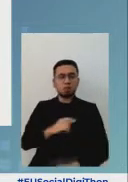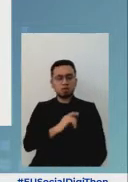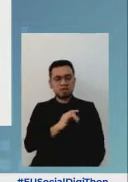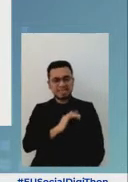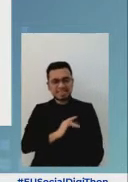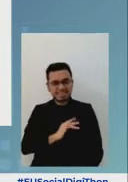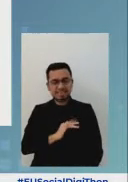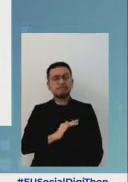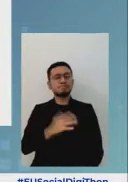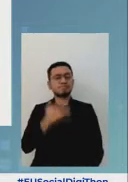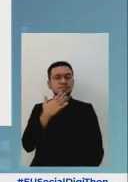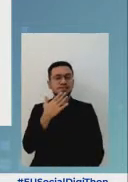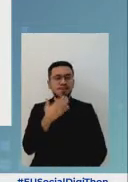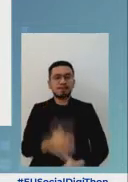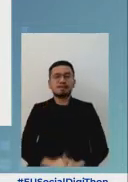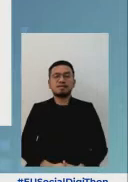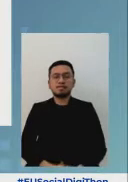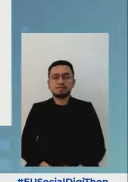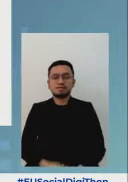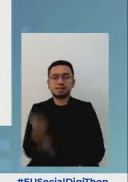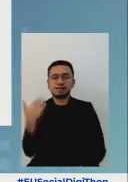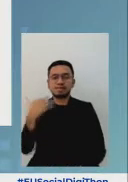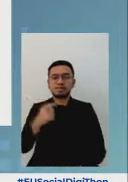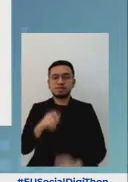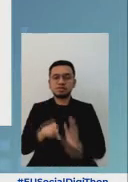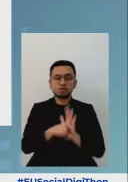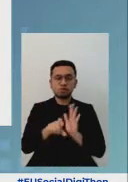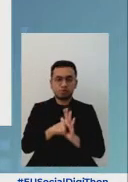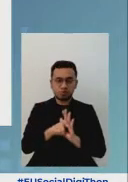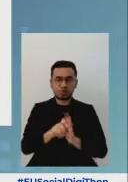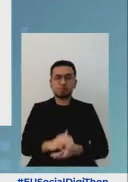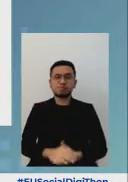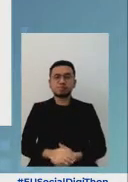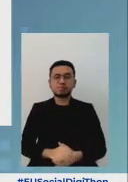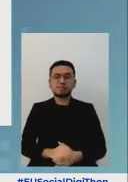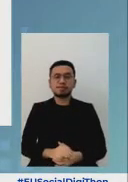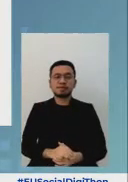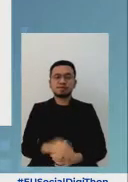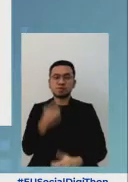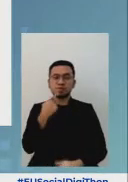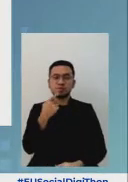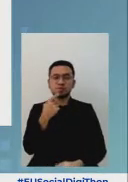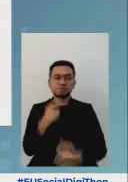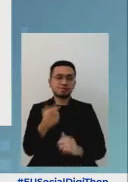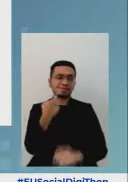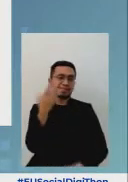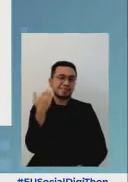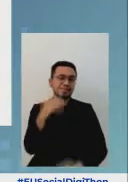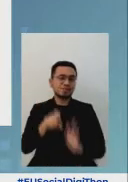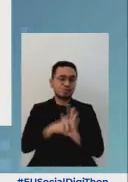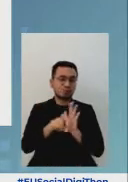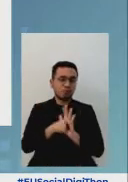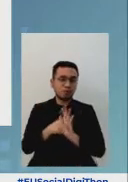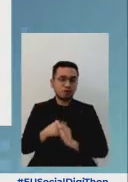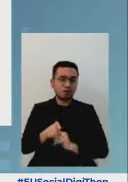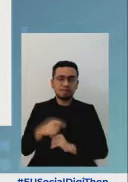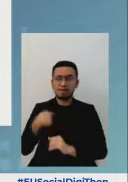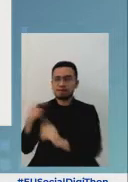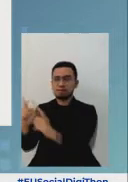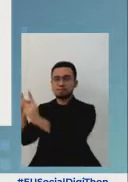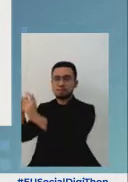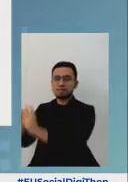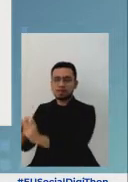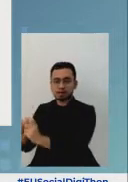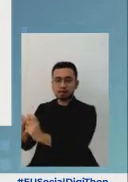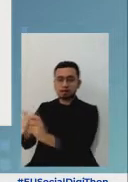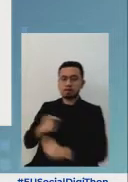beri contoh tadi ya, adik-adik yang tadi pacaran lalu diirikan oleh teman-temannya sekelas